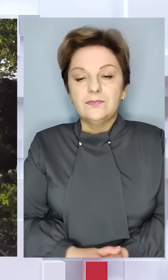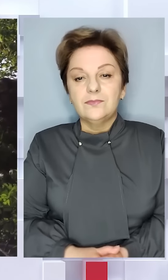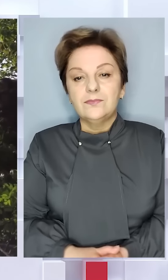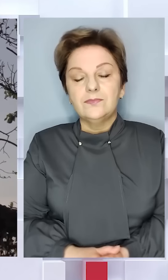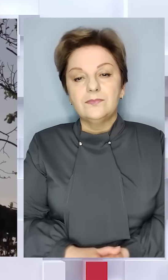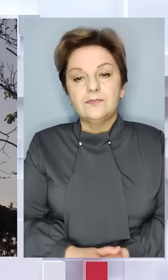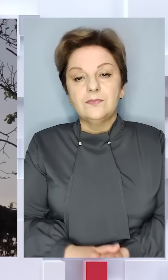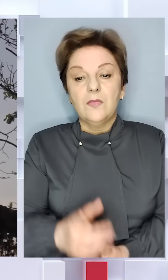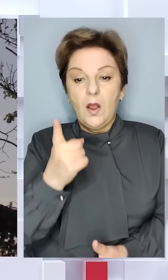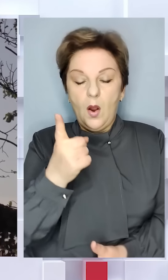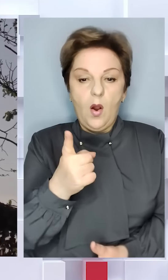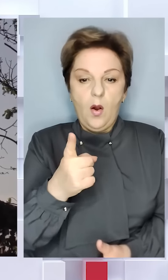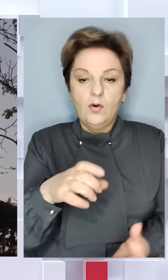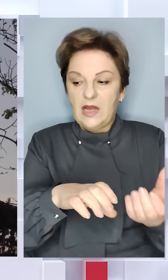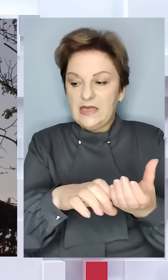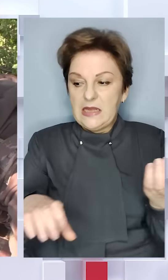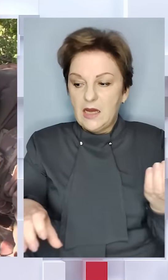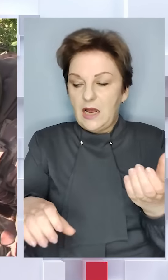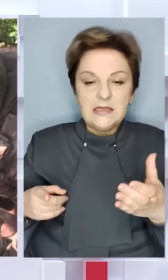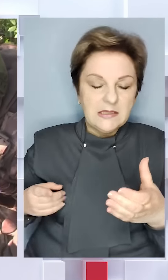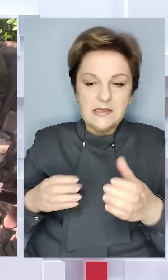309. Один снаряд зарядити.